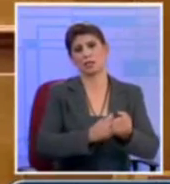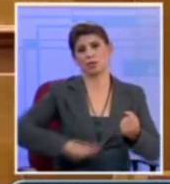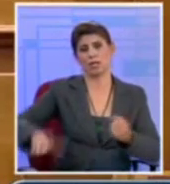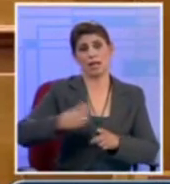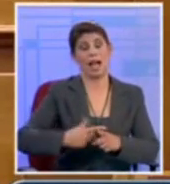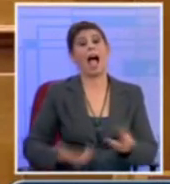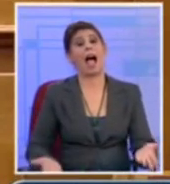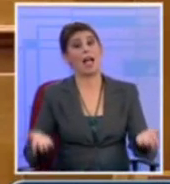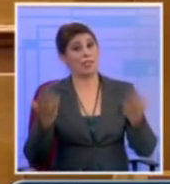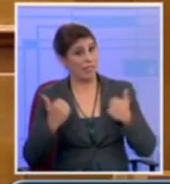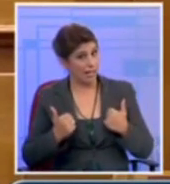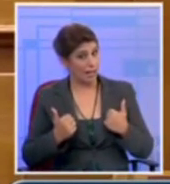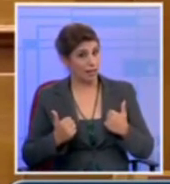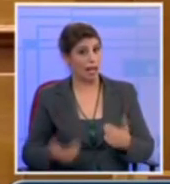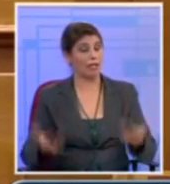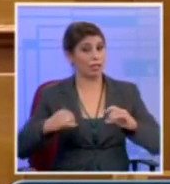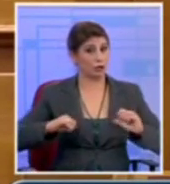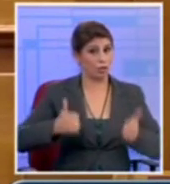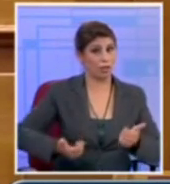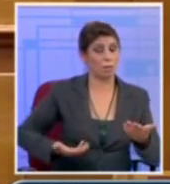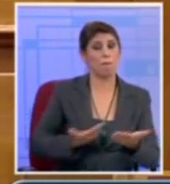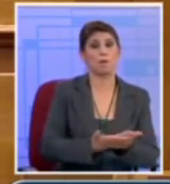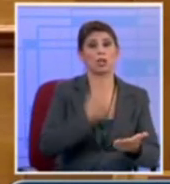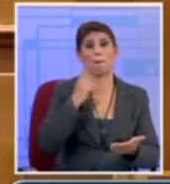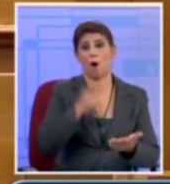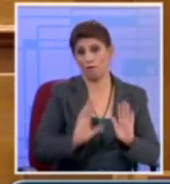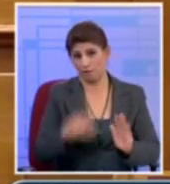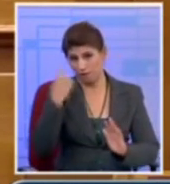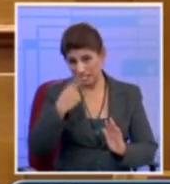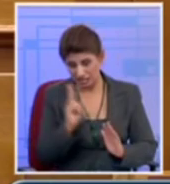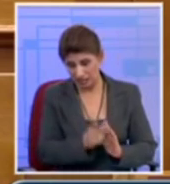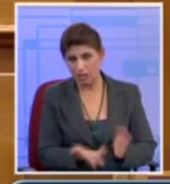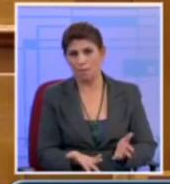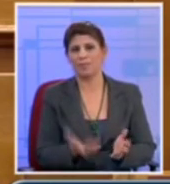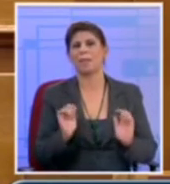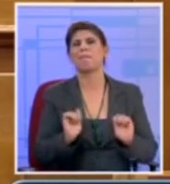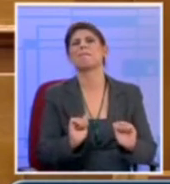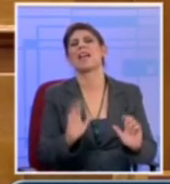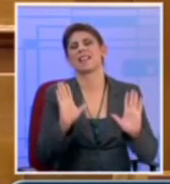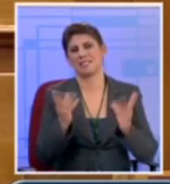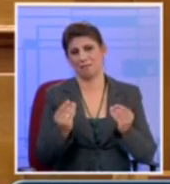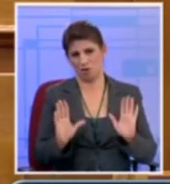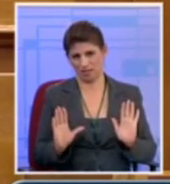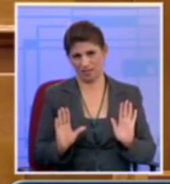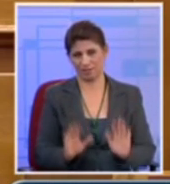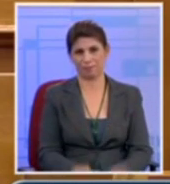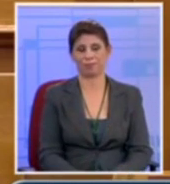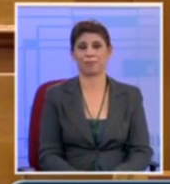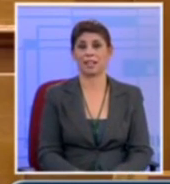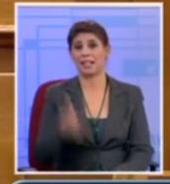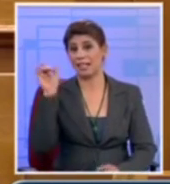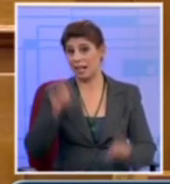δεν έχετε, το θάρρος να καταθέσετε πρόταση μορφής, μην πιέζετε πολύ, γιατί